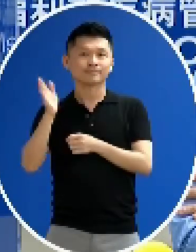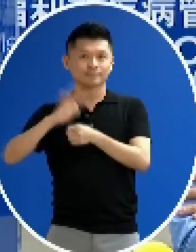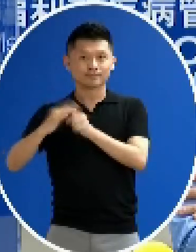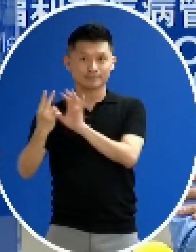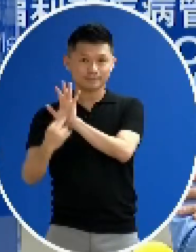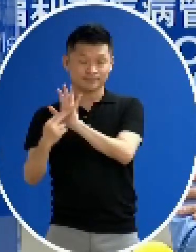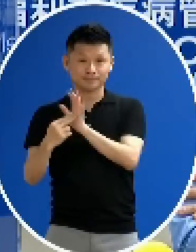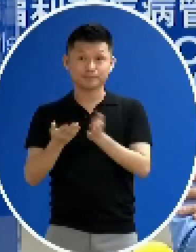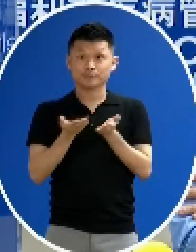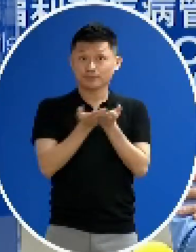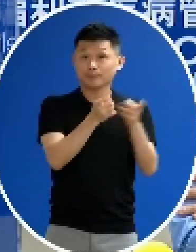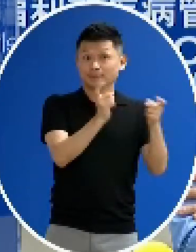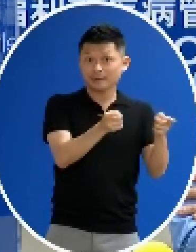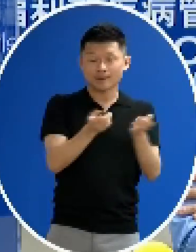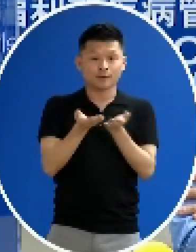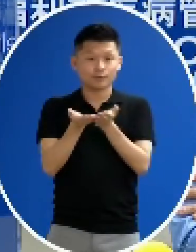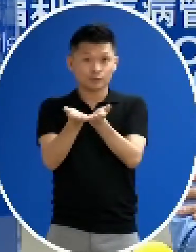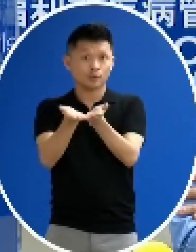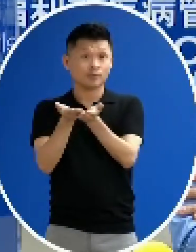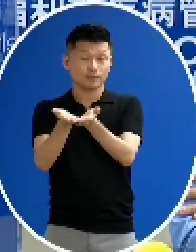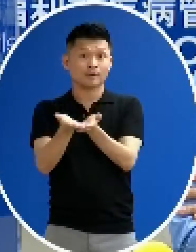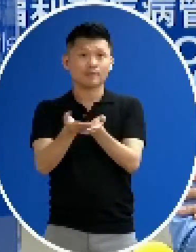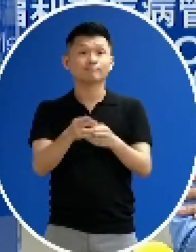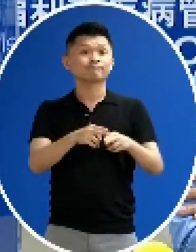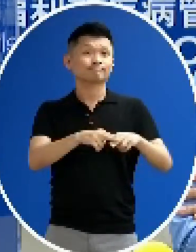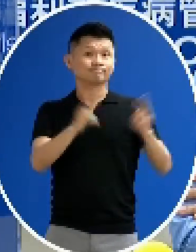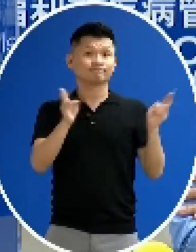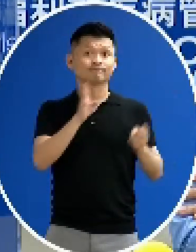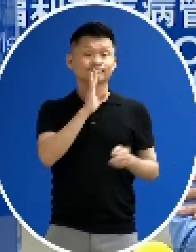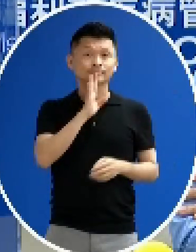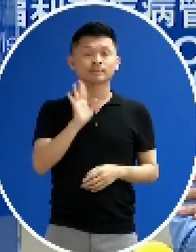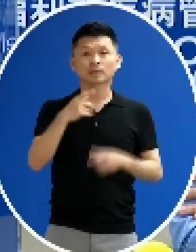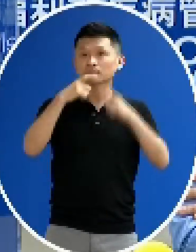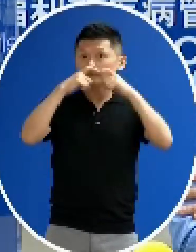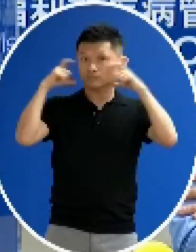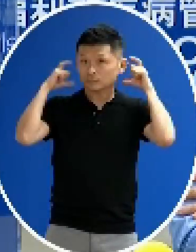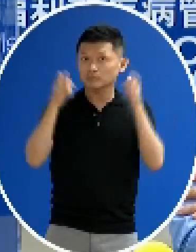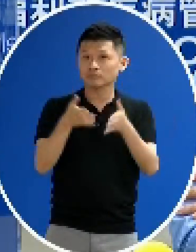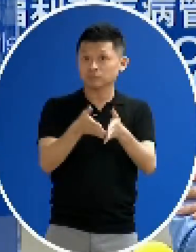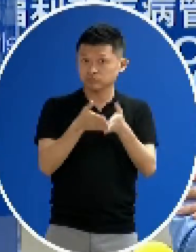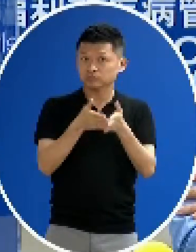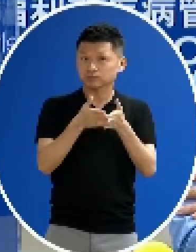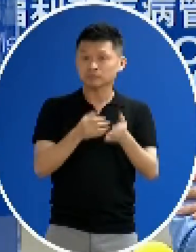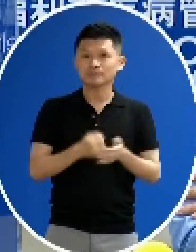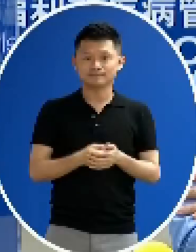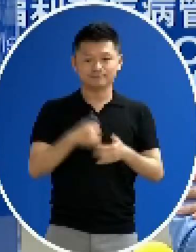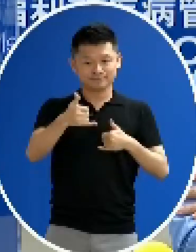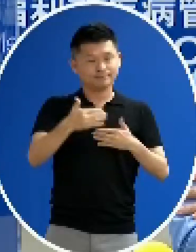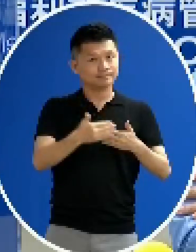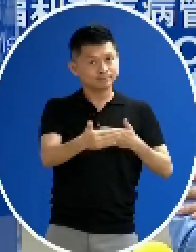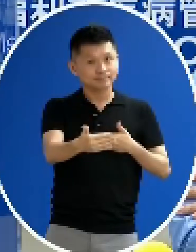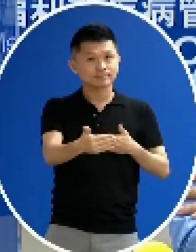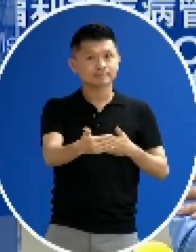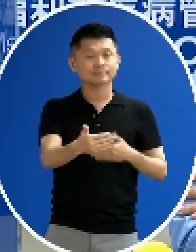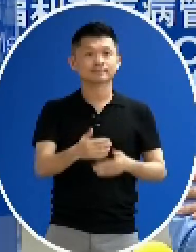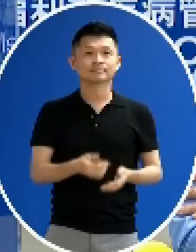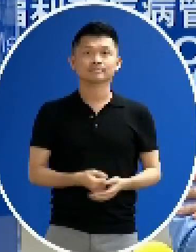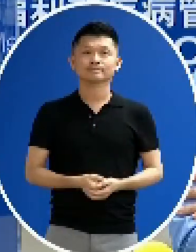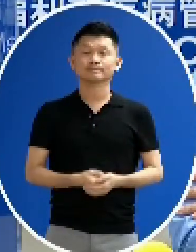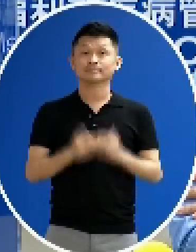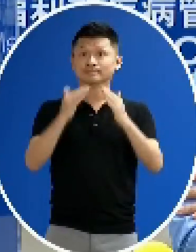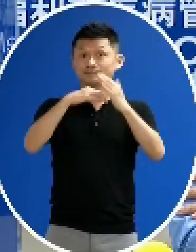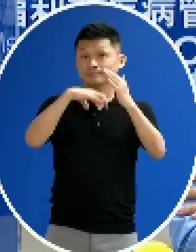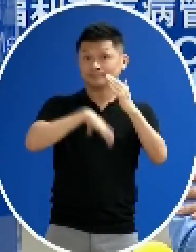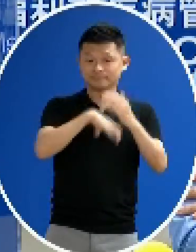渔船都开放，那当然还是要维持他戴口罩哈，维持一定的距离。那室内